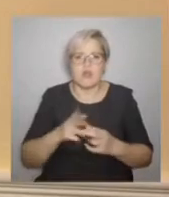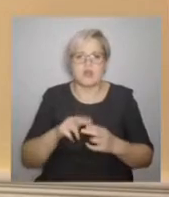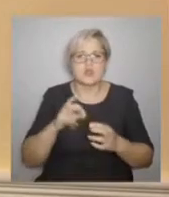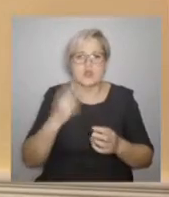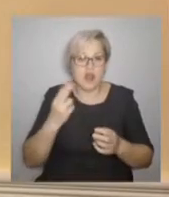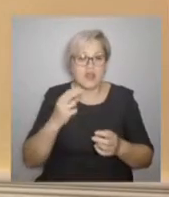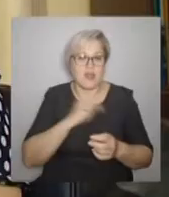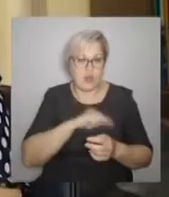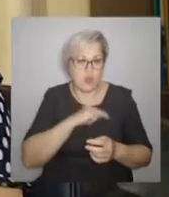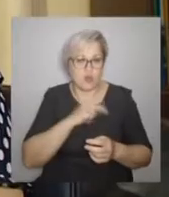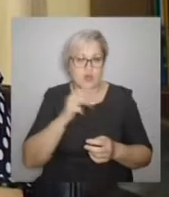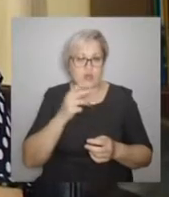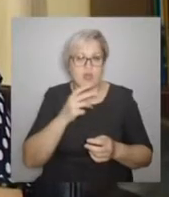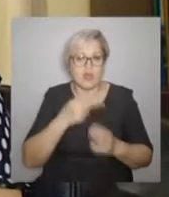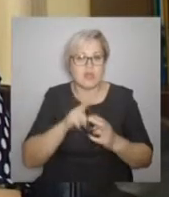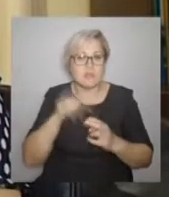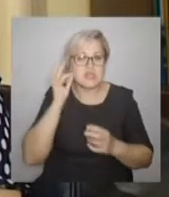знаю, да? Да.